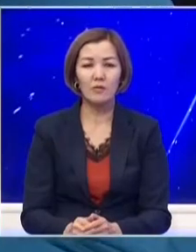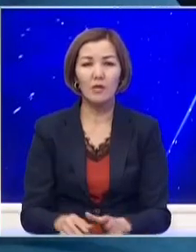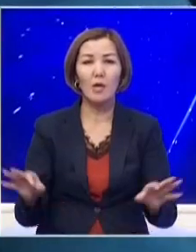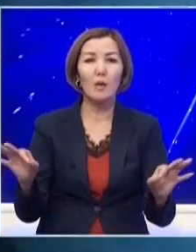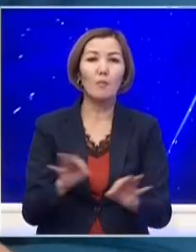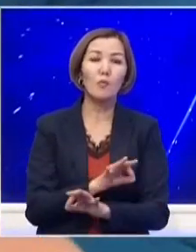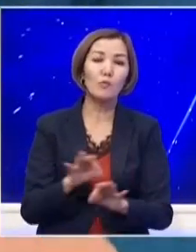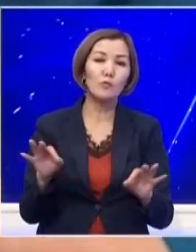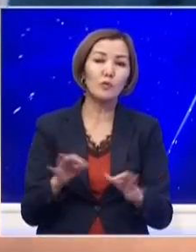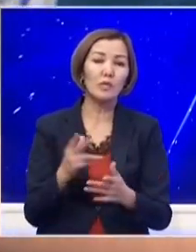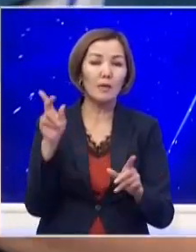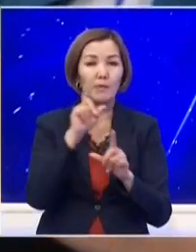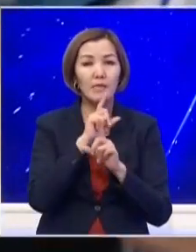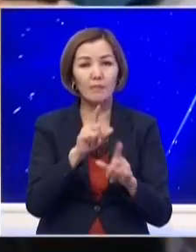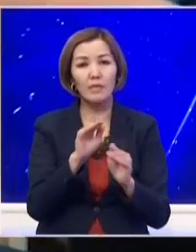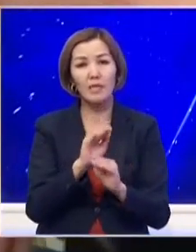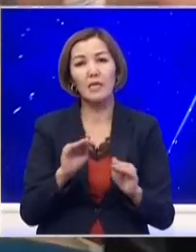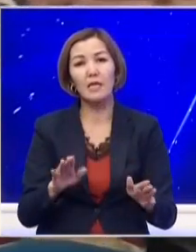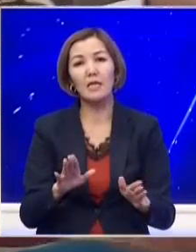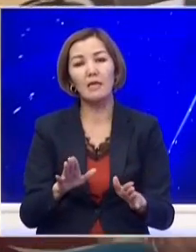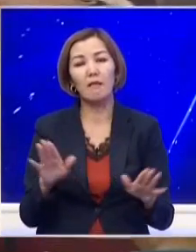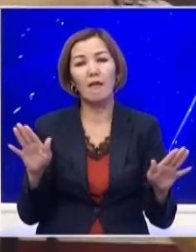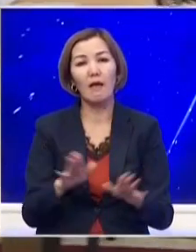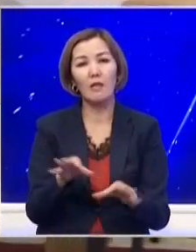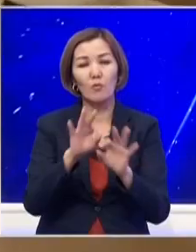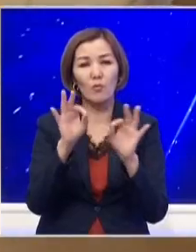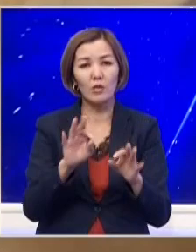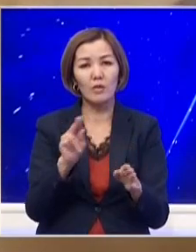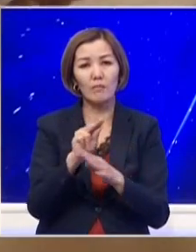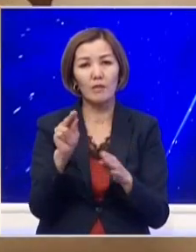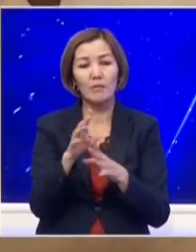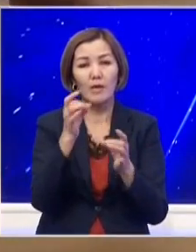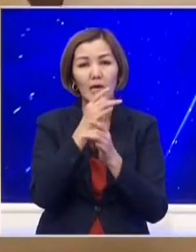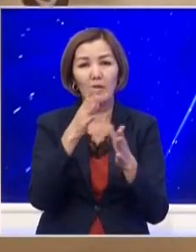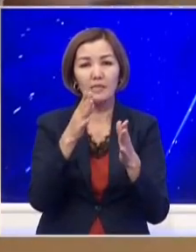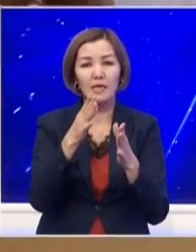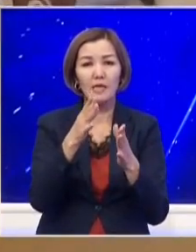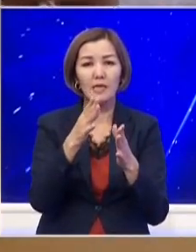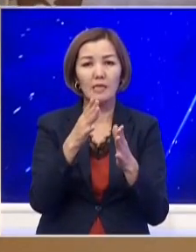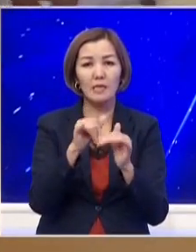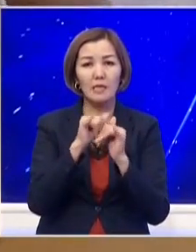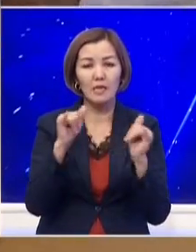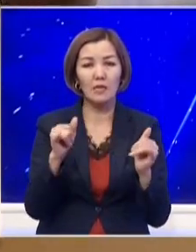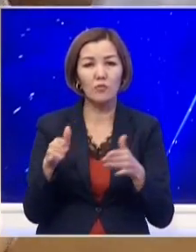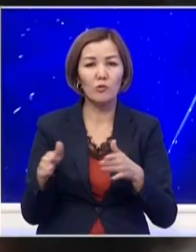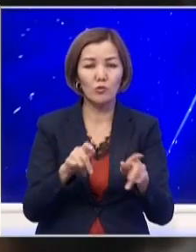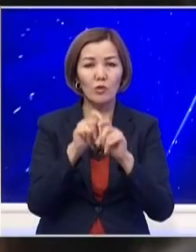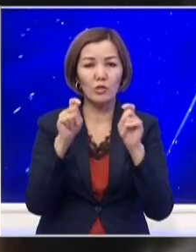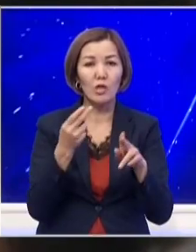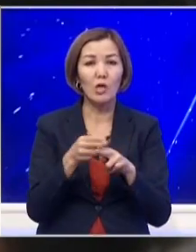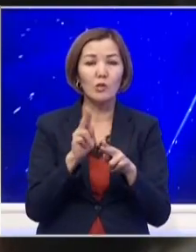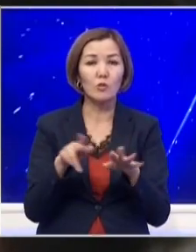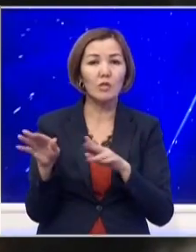Музыка саз мектептеріне келген оқушыға ән өнері туралы білім беру қазақ мәдениетінің арнасын кеңейтуге жол ашады.